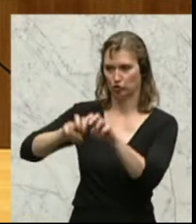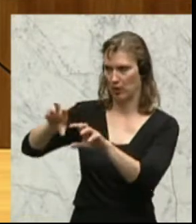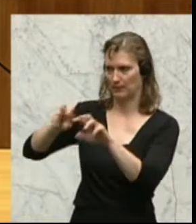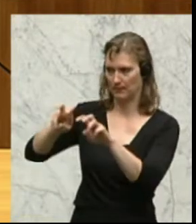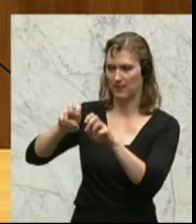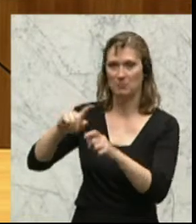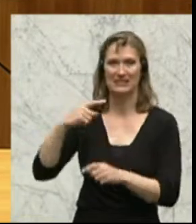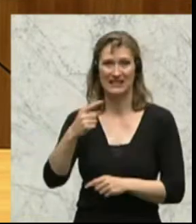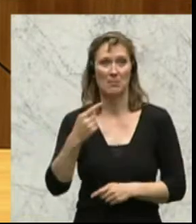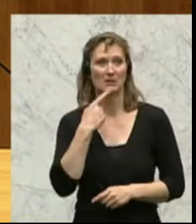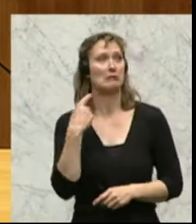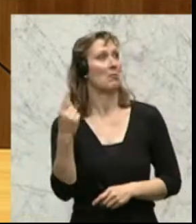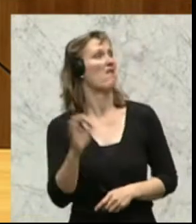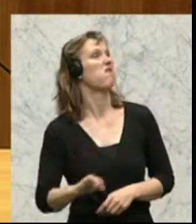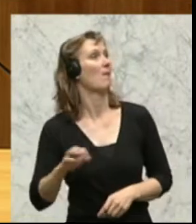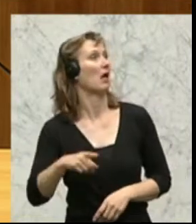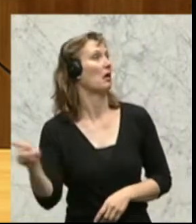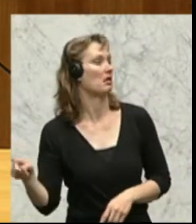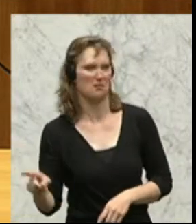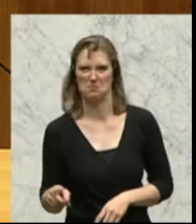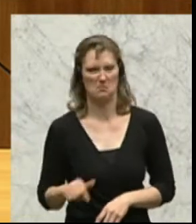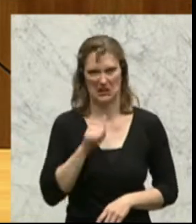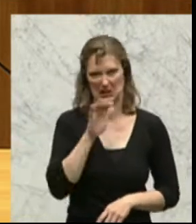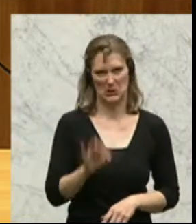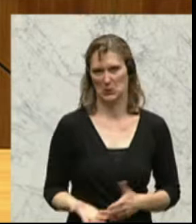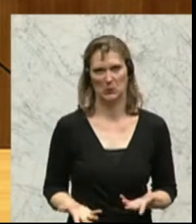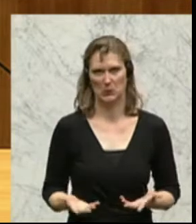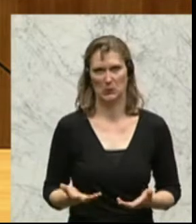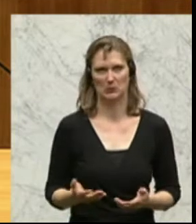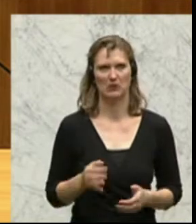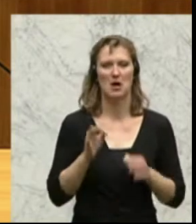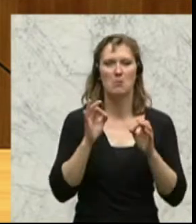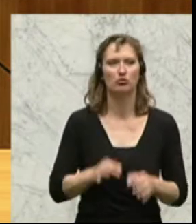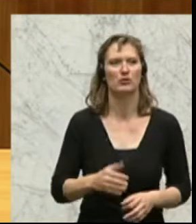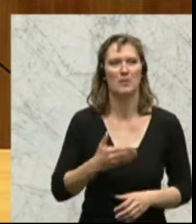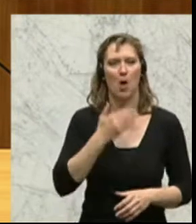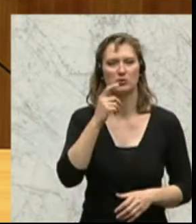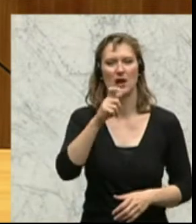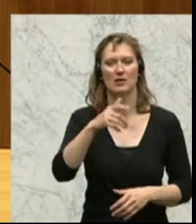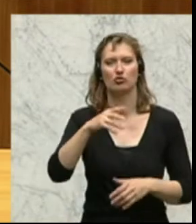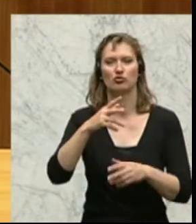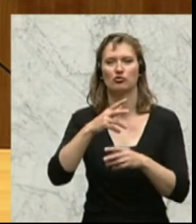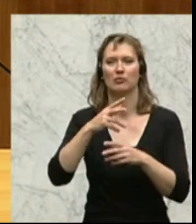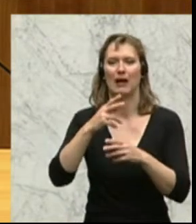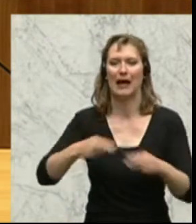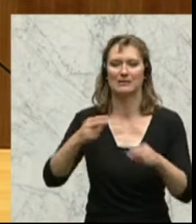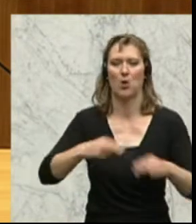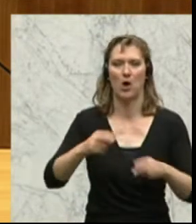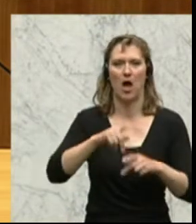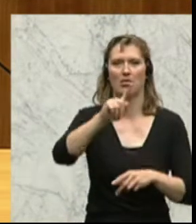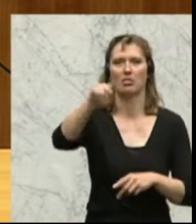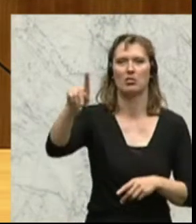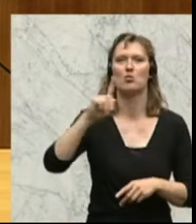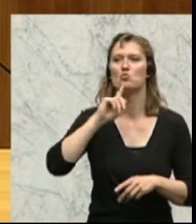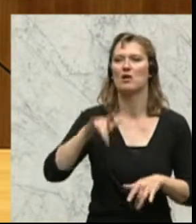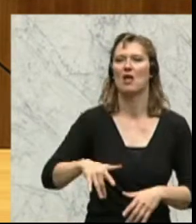kriminalisieren. Es ist nicht geschickt, bestimmten ausländischen Restaurants zu unterstellen, dass sie als solche nur Geldwäsche